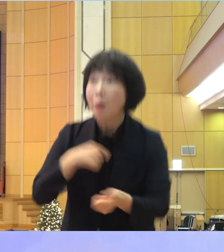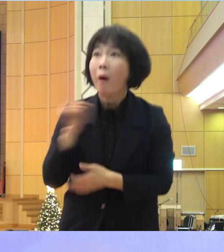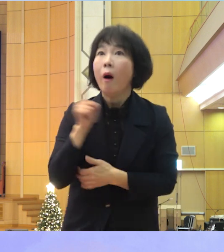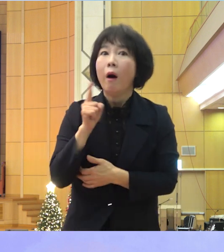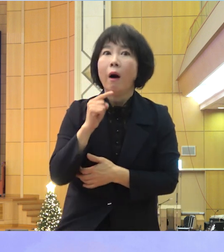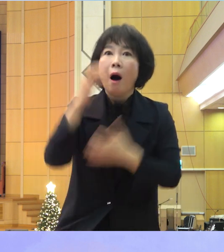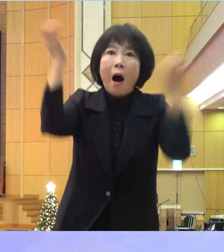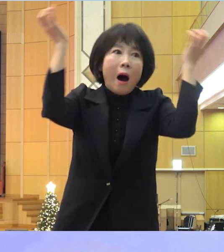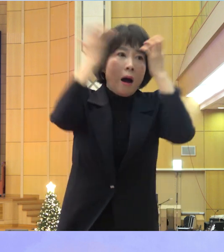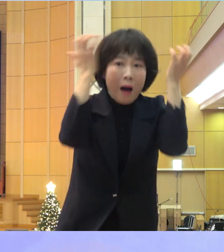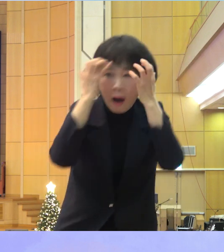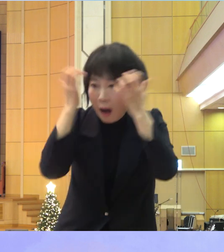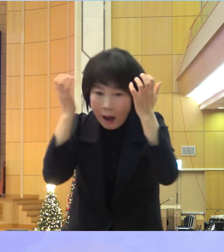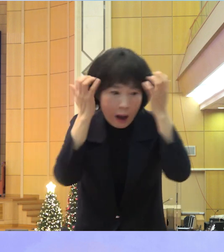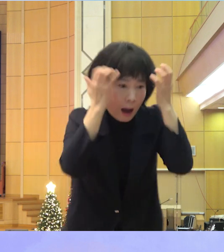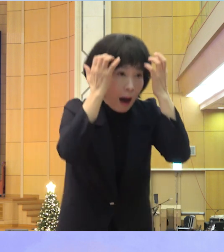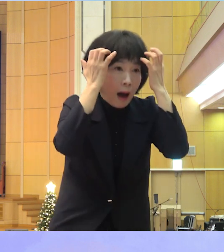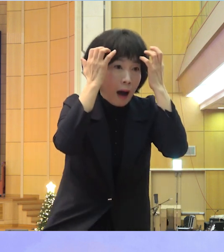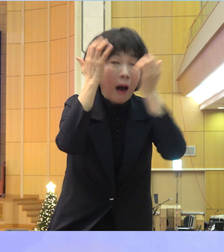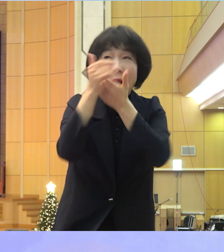천국이잖아요. 야, 이거